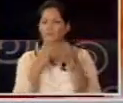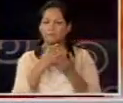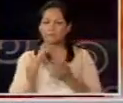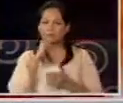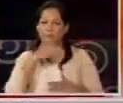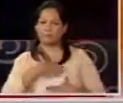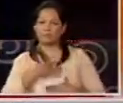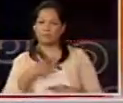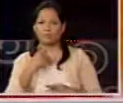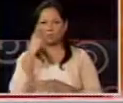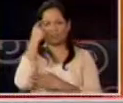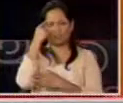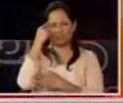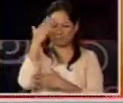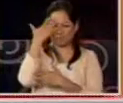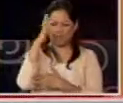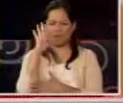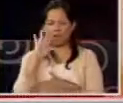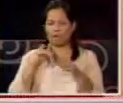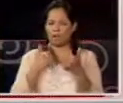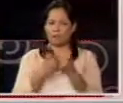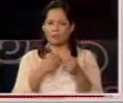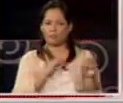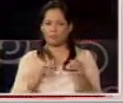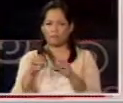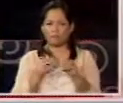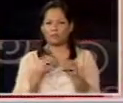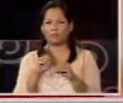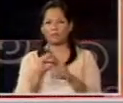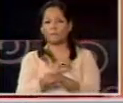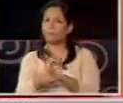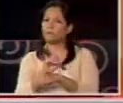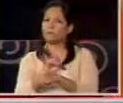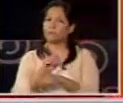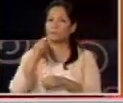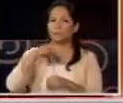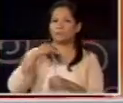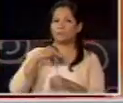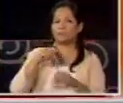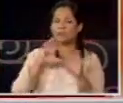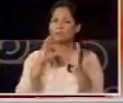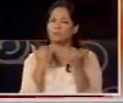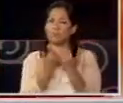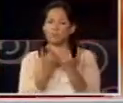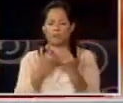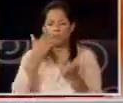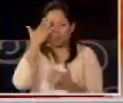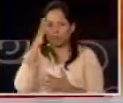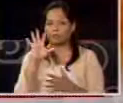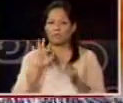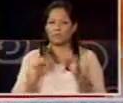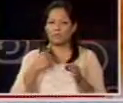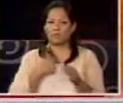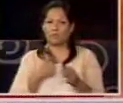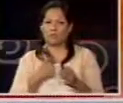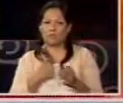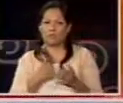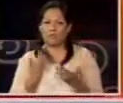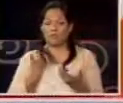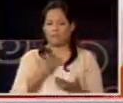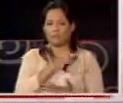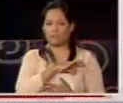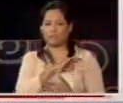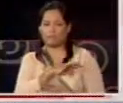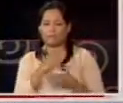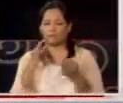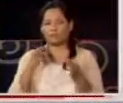isipin mo, hindi ko alam paano pinapatakbo tong korporasyon na to. Hindi ko alam kung kikita ba ako pagka nag-invest ako dito. So siguro kaya yun